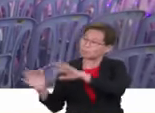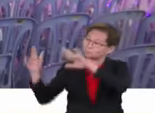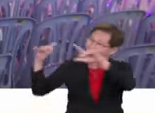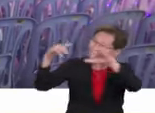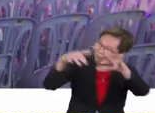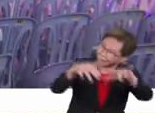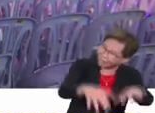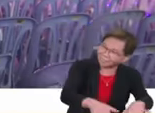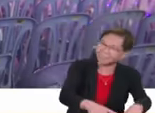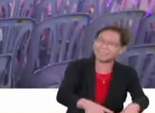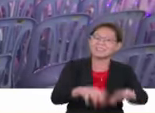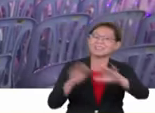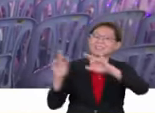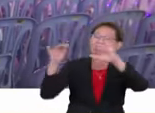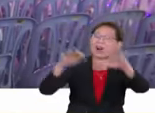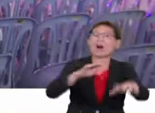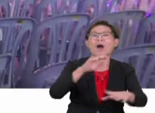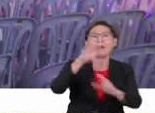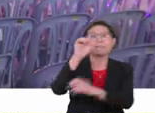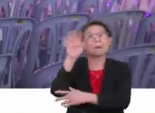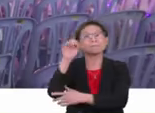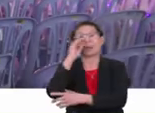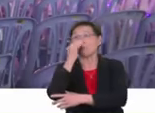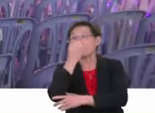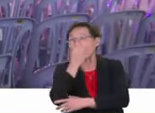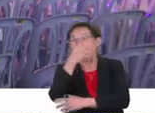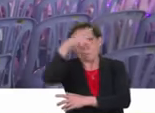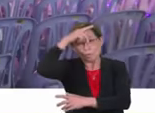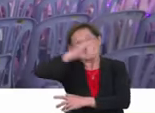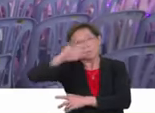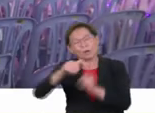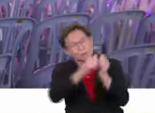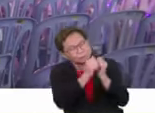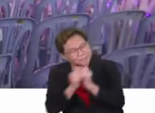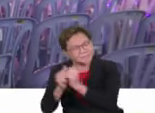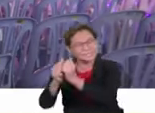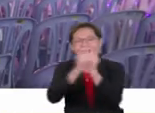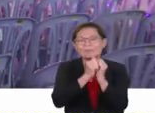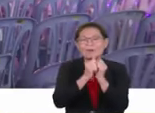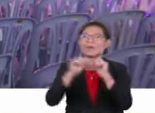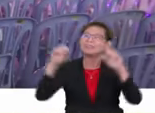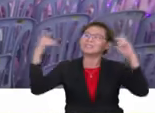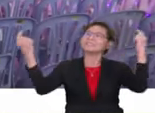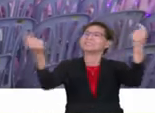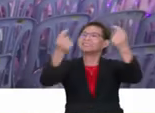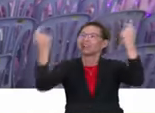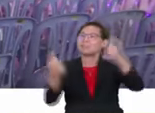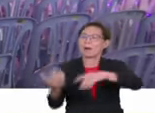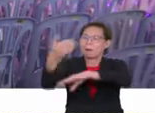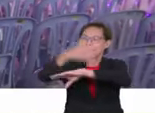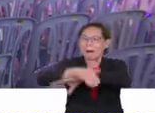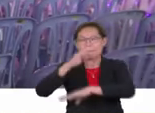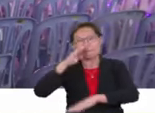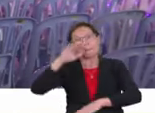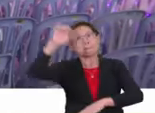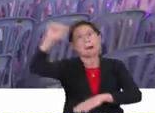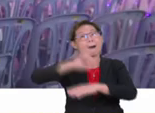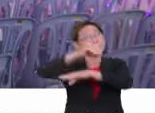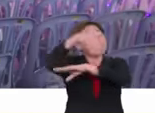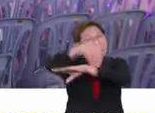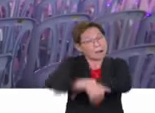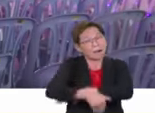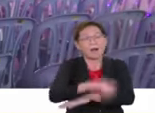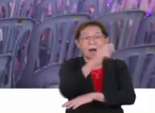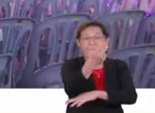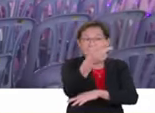bersama-sama hadir ke Anjung Floria Putrajaya ini untuk sama-sama memeriahkan sambutan Ambang Merdeka pada malam ini. Saudara,